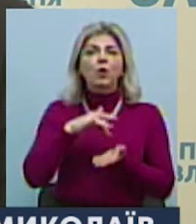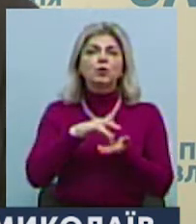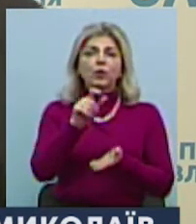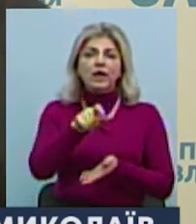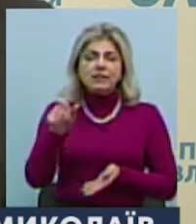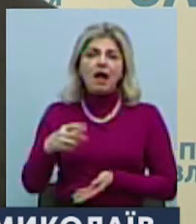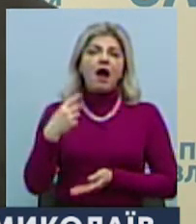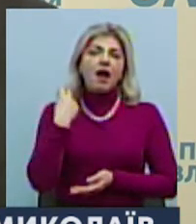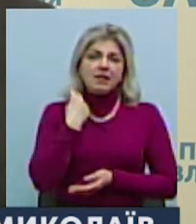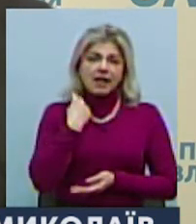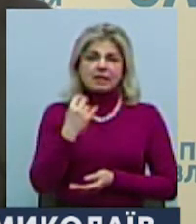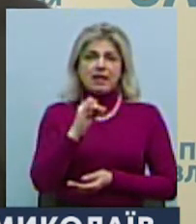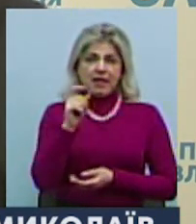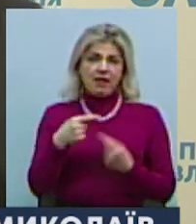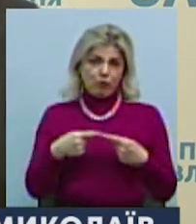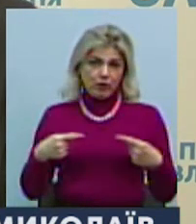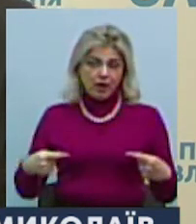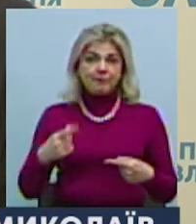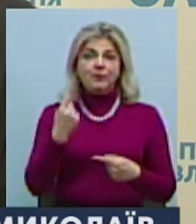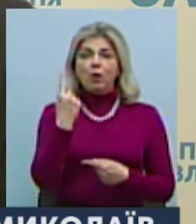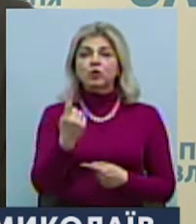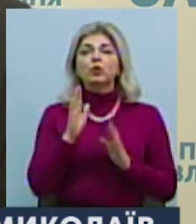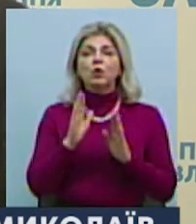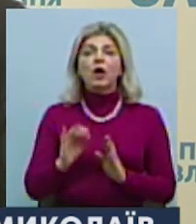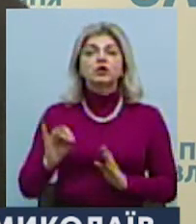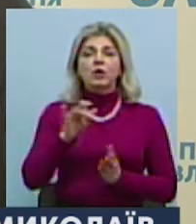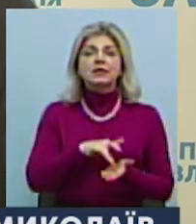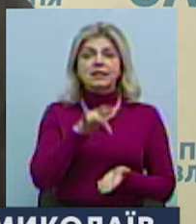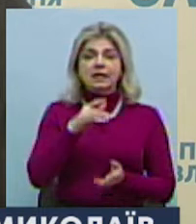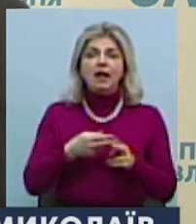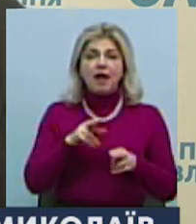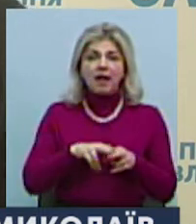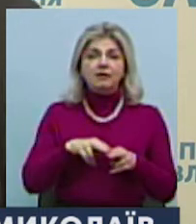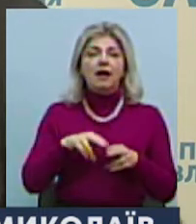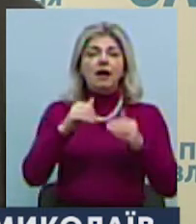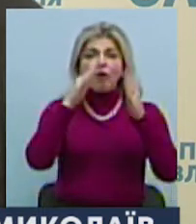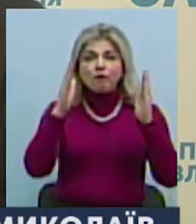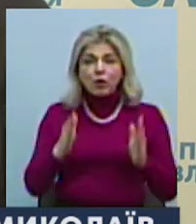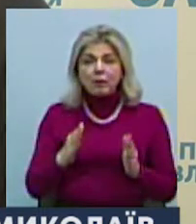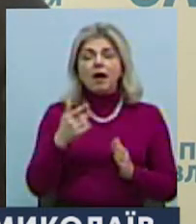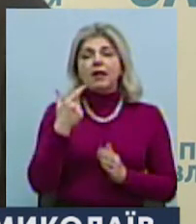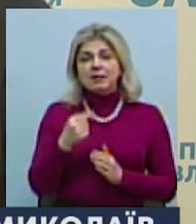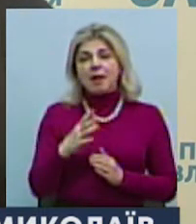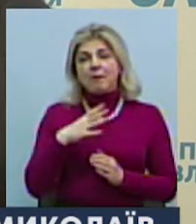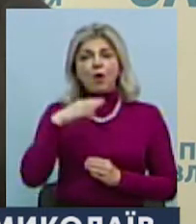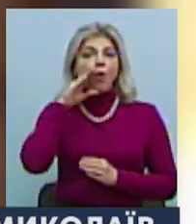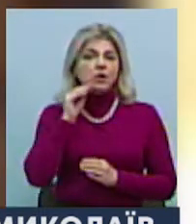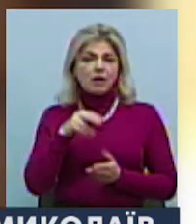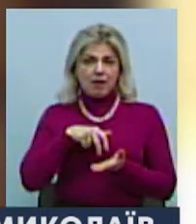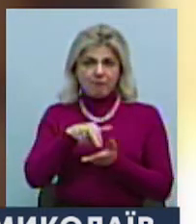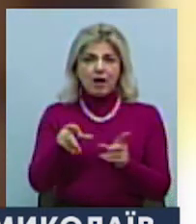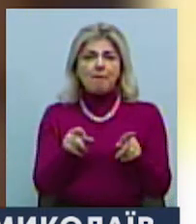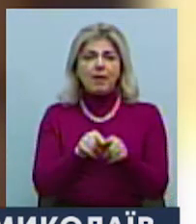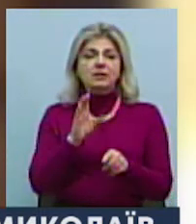англійців, скандинавів і так далі. Єдине залишалося з історичного центру – це ворота фортеці Дюнкерка, по якій проходили козаки разом з французькими